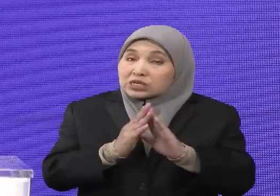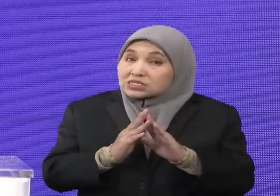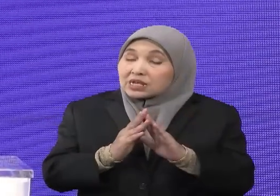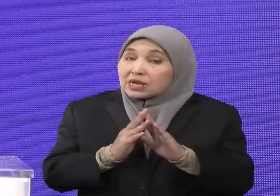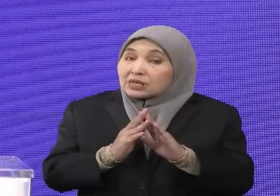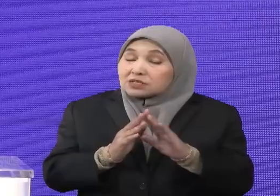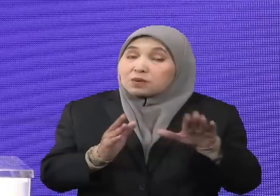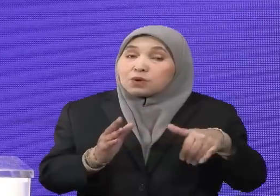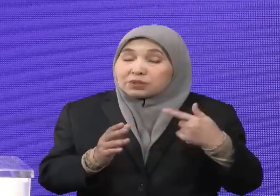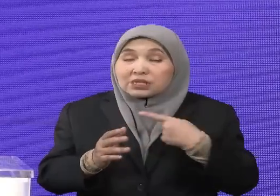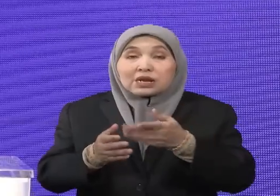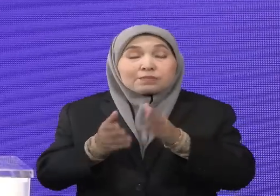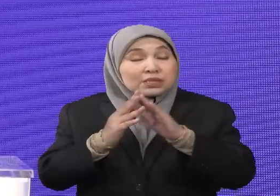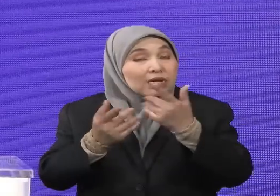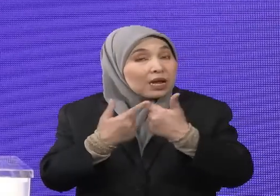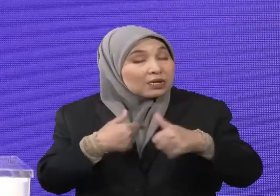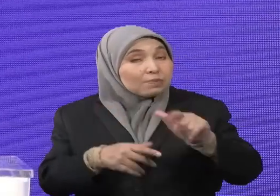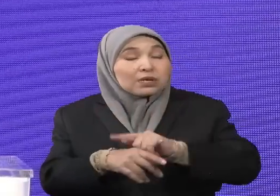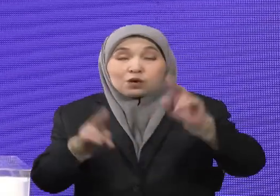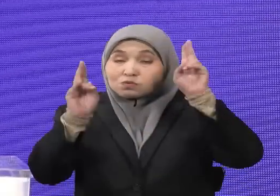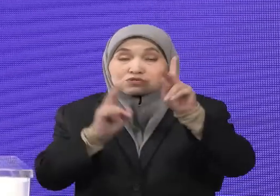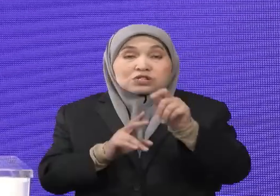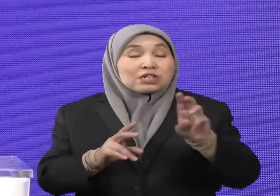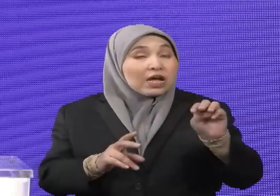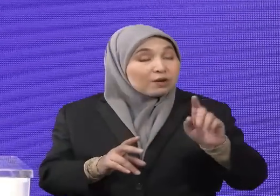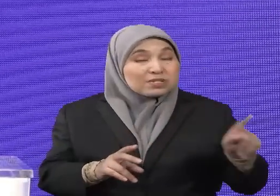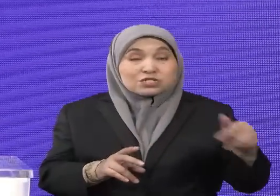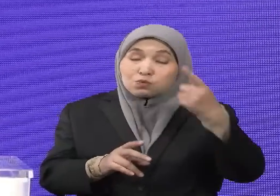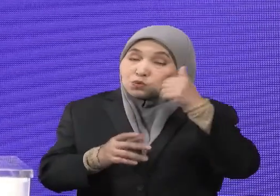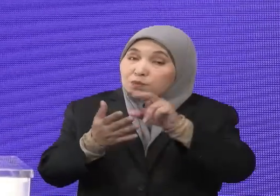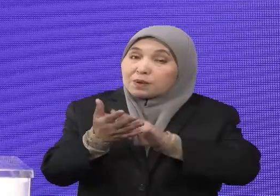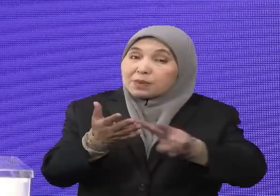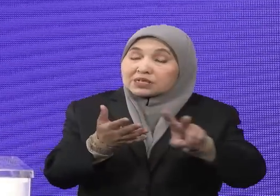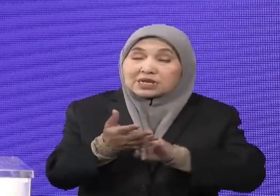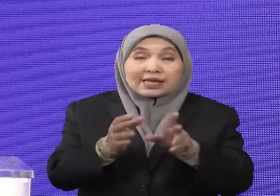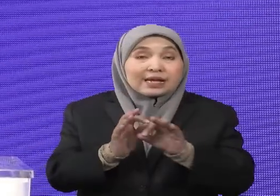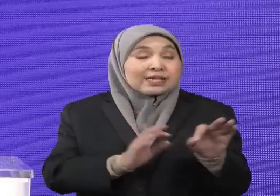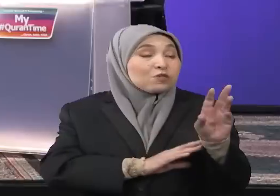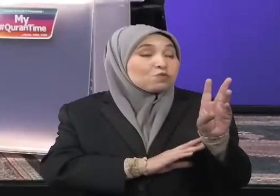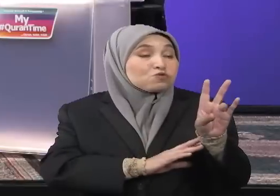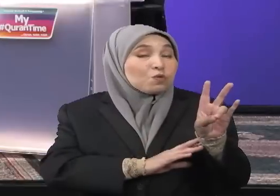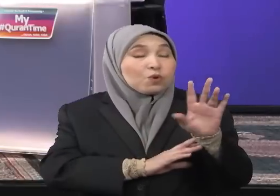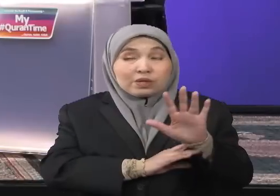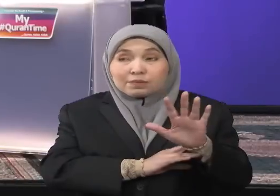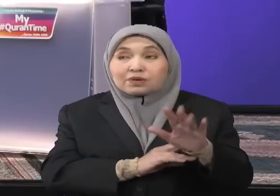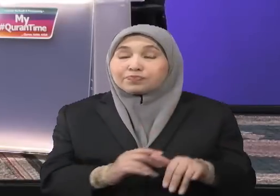sebelum kita pergi lebih jauh untuk membaca terlebih dahulu ayat yang ke-75